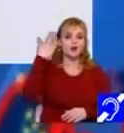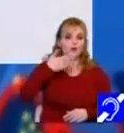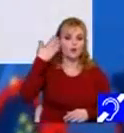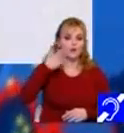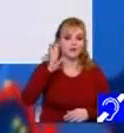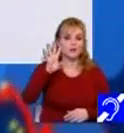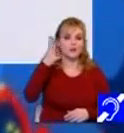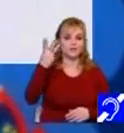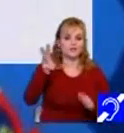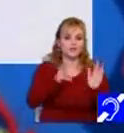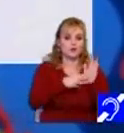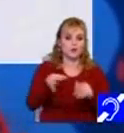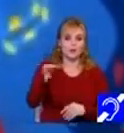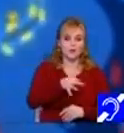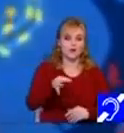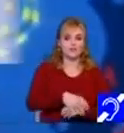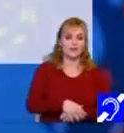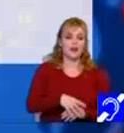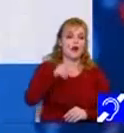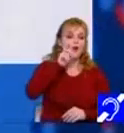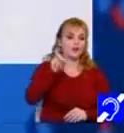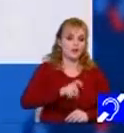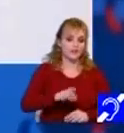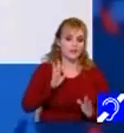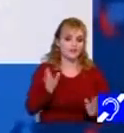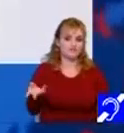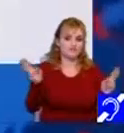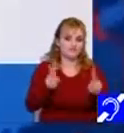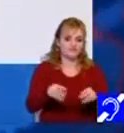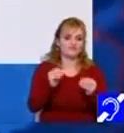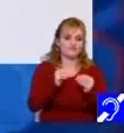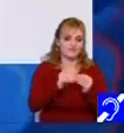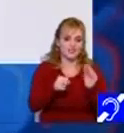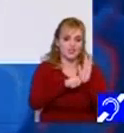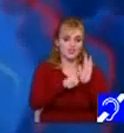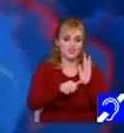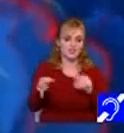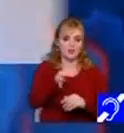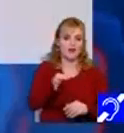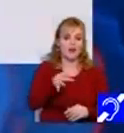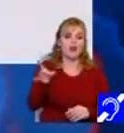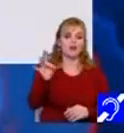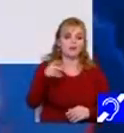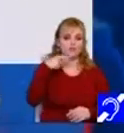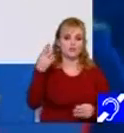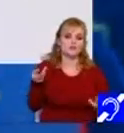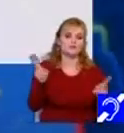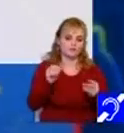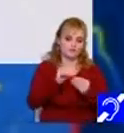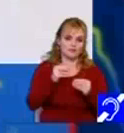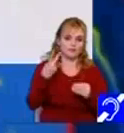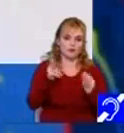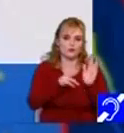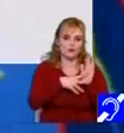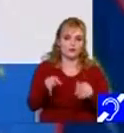se va cota la 4 lei și 39 de bani. Hrivna ucraineană va avea valoarea de 60 de bani, iar rubla rămâne la 29 de